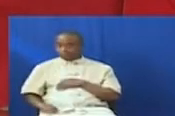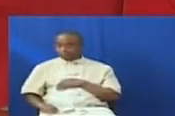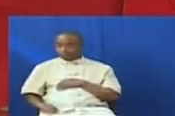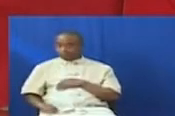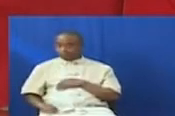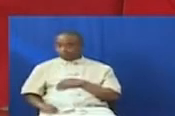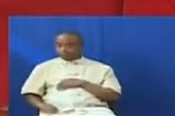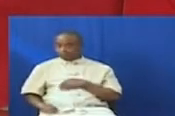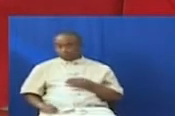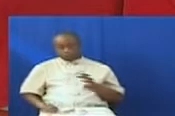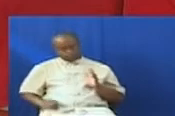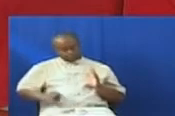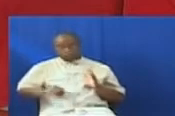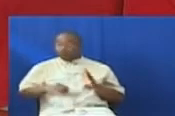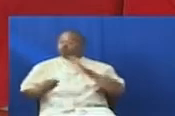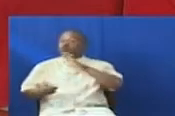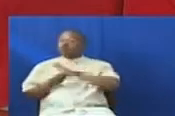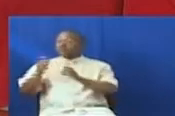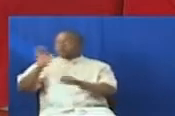ya wafadhili wengi